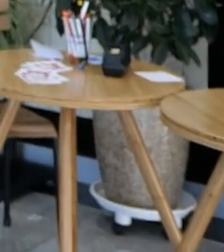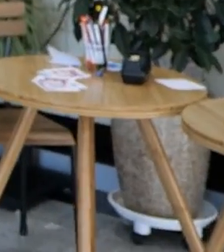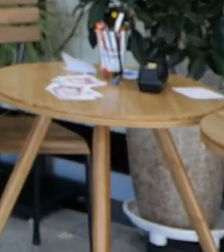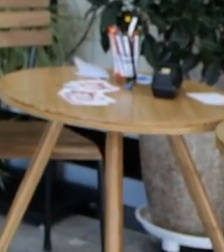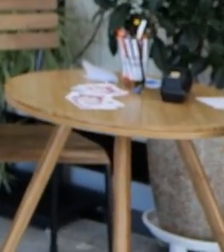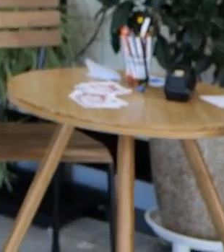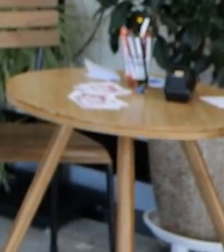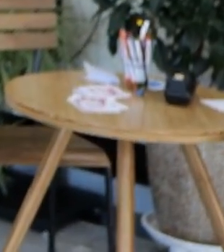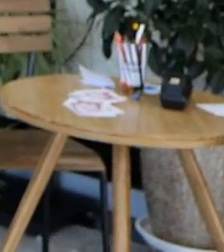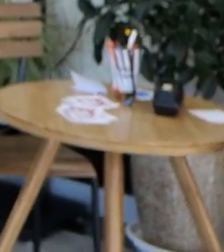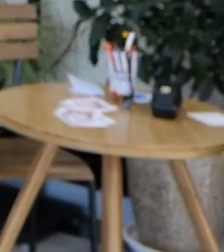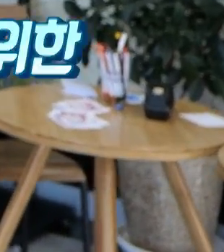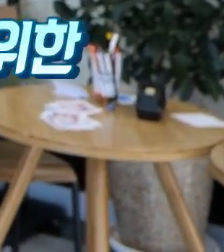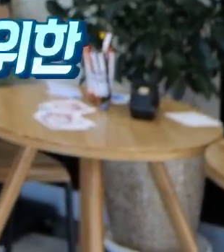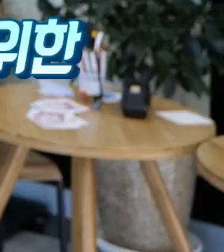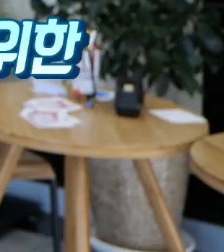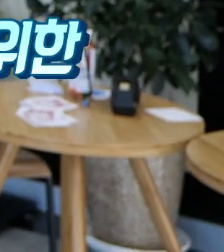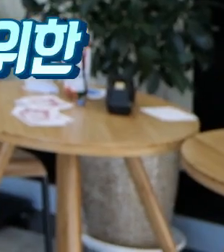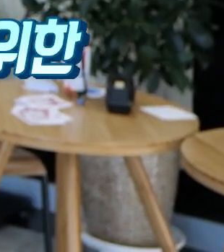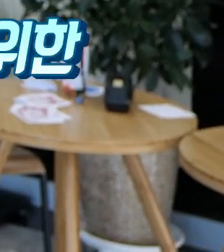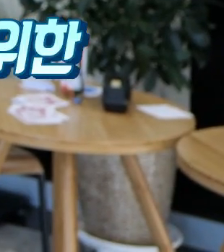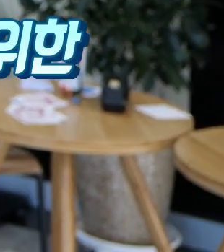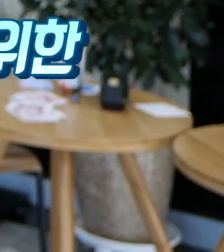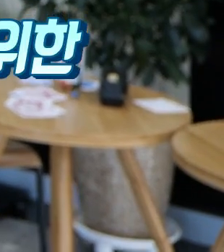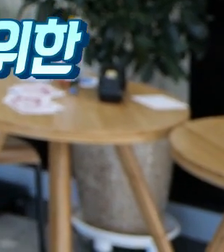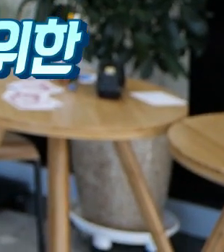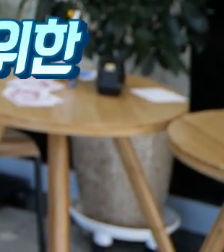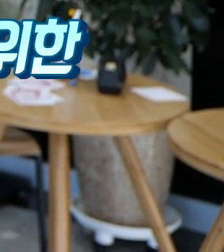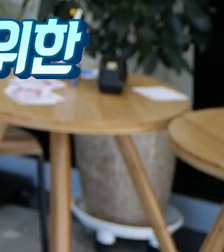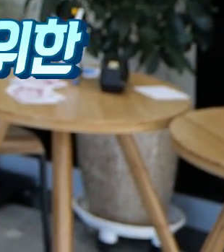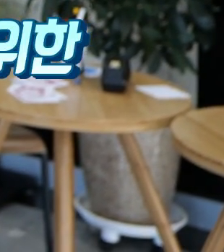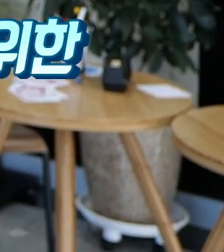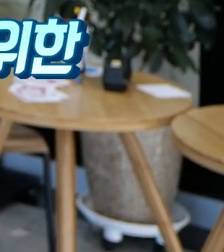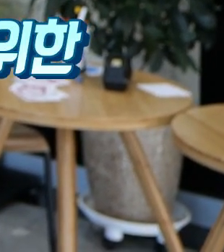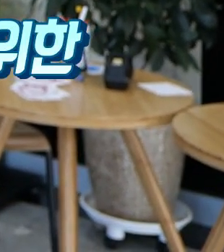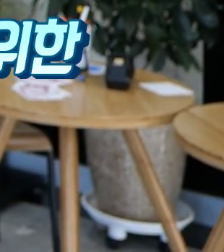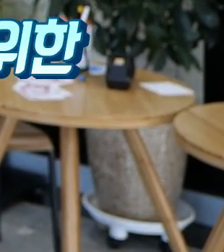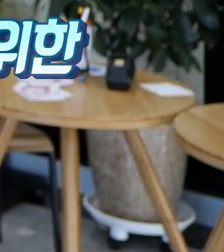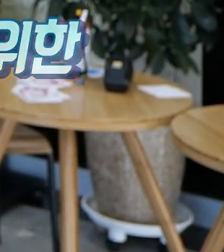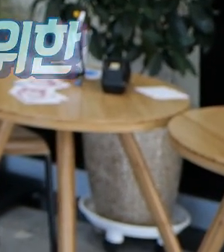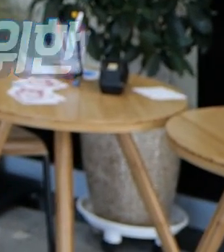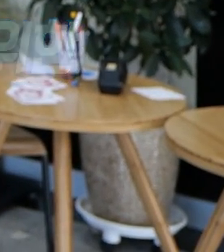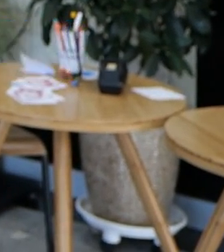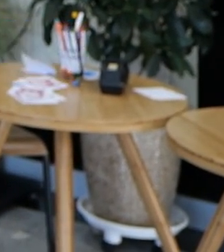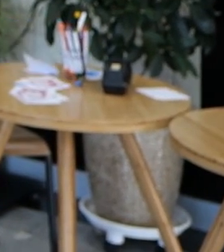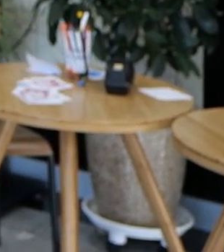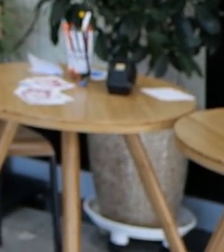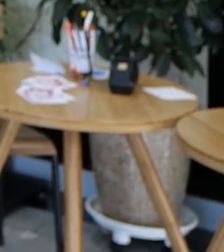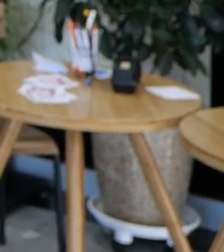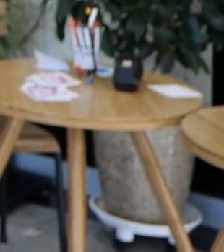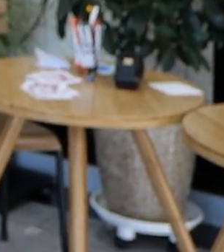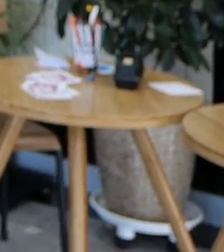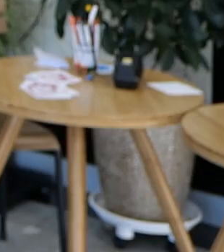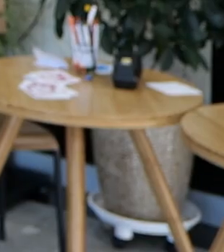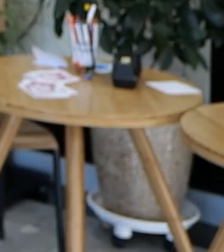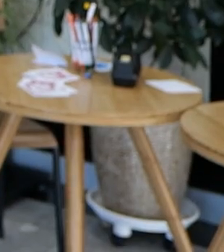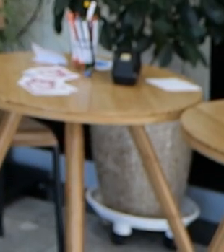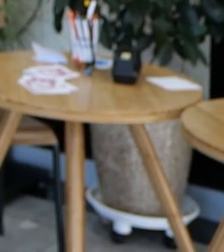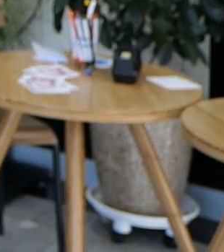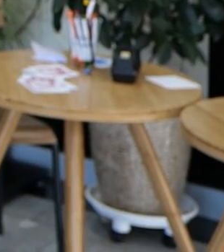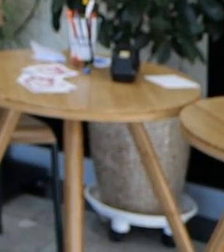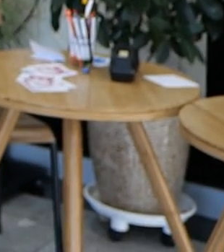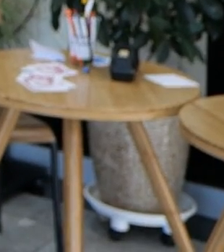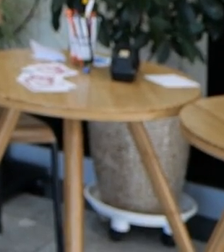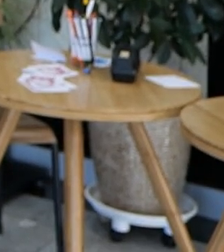아이들 키우느라 문화생활조차 여유롭게 보내지 못한 육아가정들을 위한 특별한 영화관을 만나봤는데요. 이 같은 프로그램의